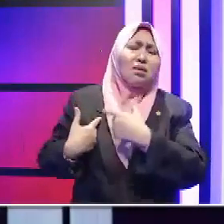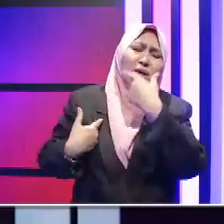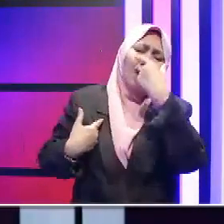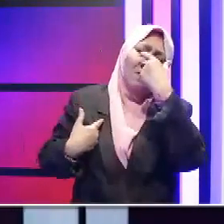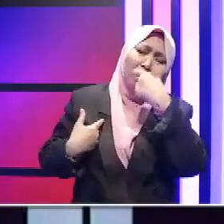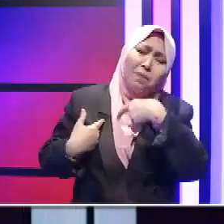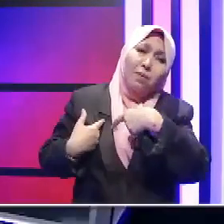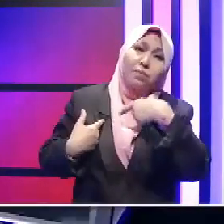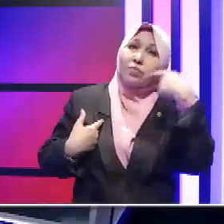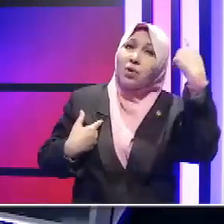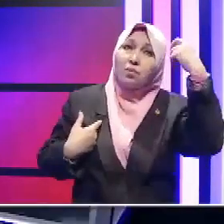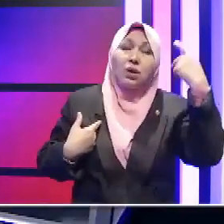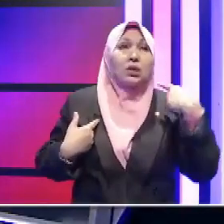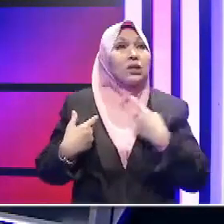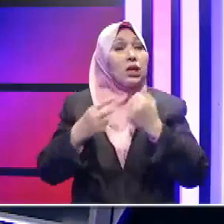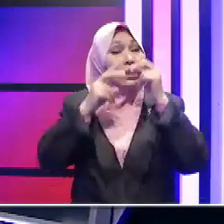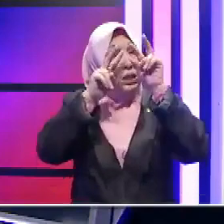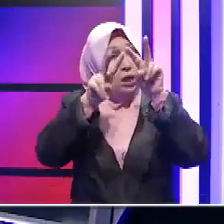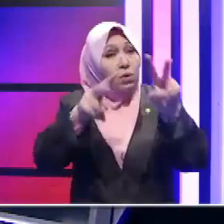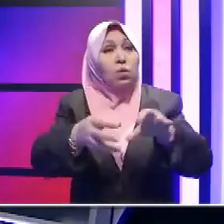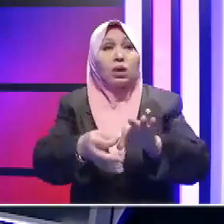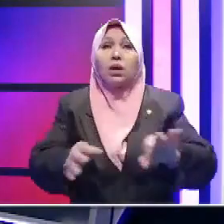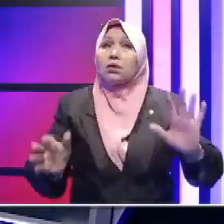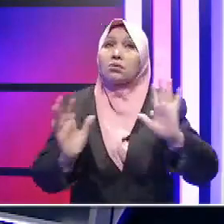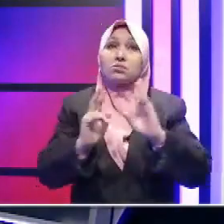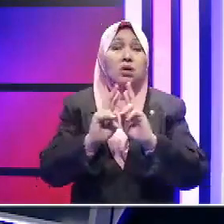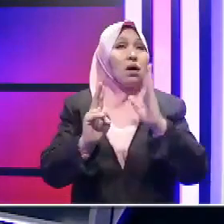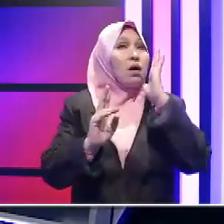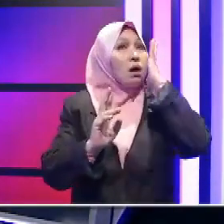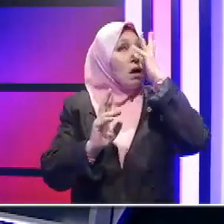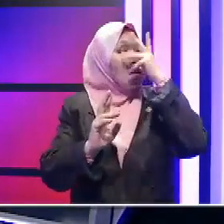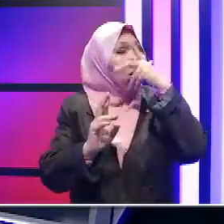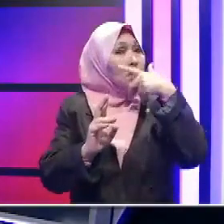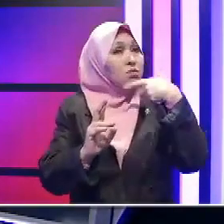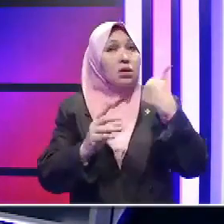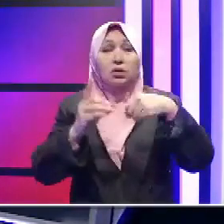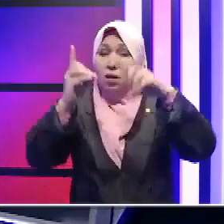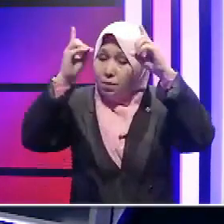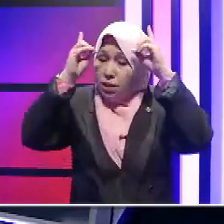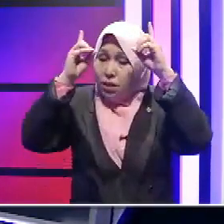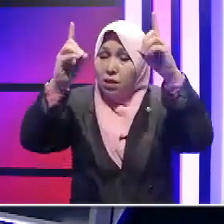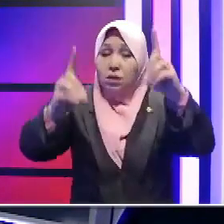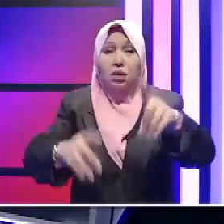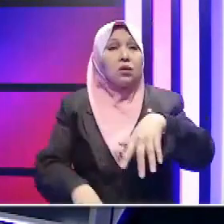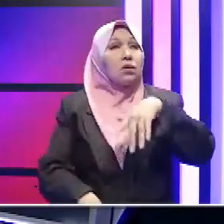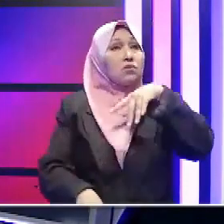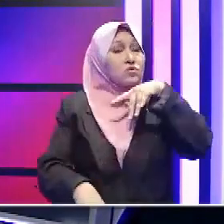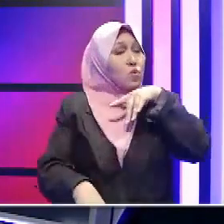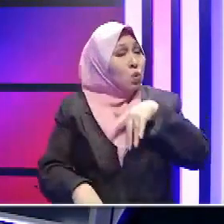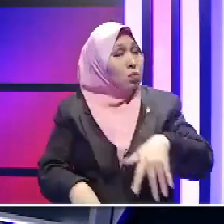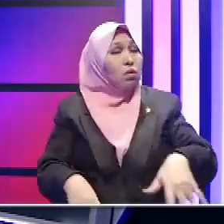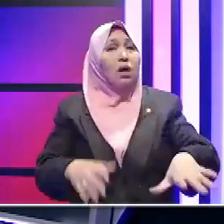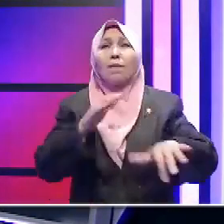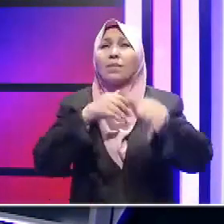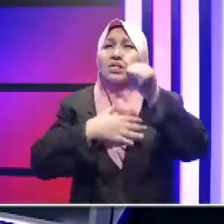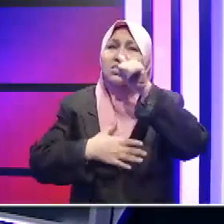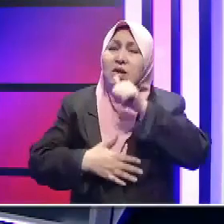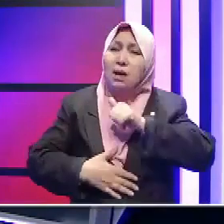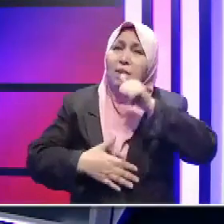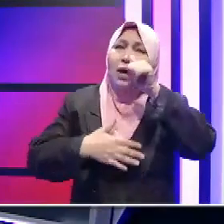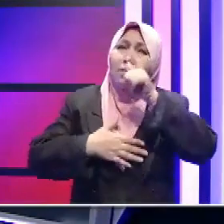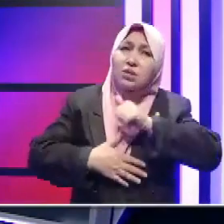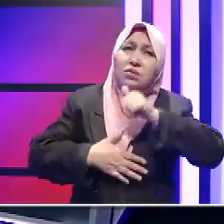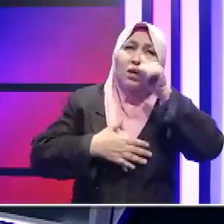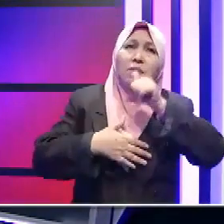tuan Ibu Ayah kalau kita perhatikan ayat ini sangat cantik Allah ta'ala mendidih Rasulullah agar bersabar atas ujian ketika